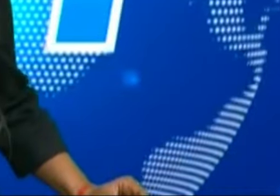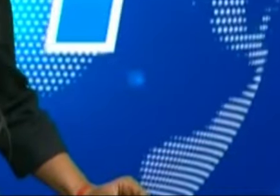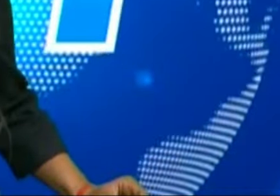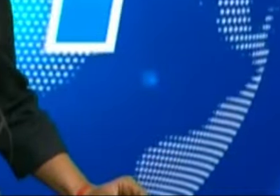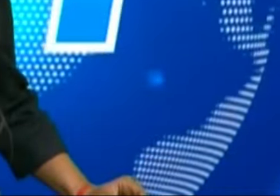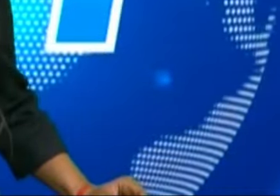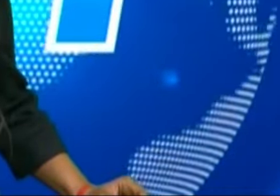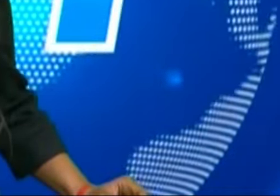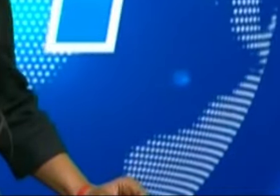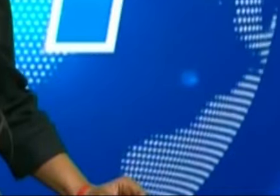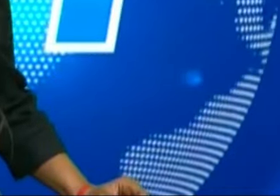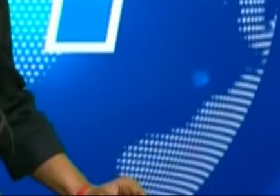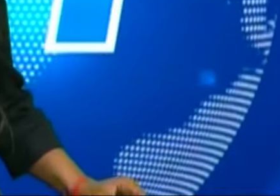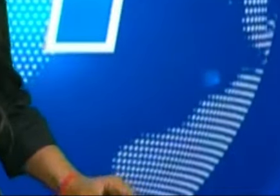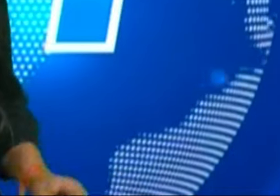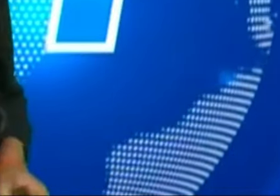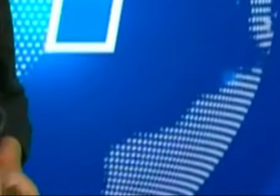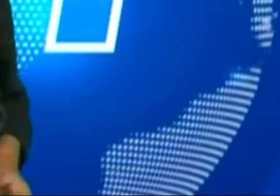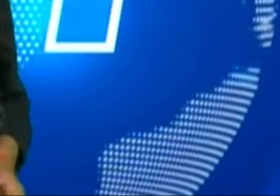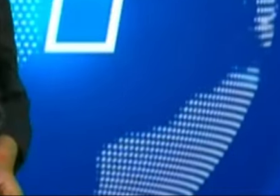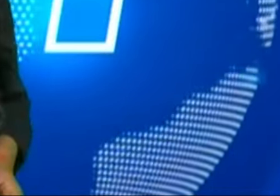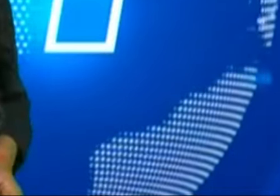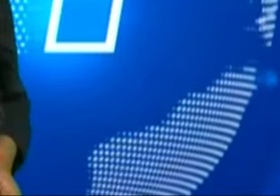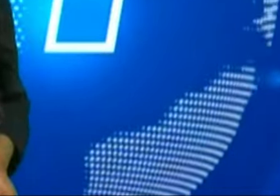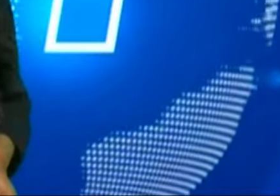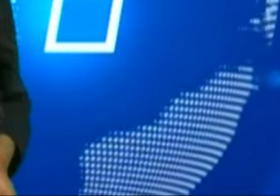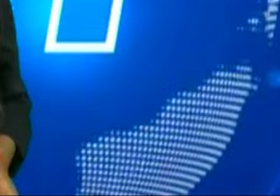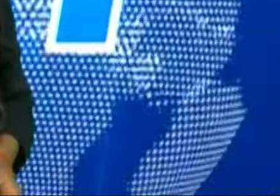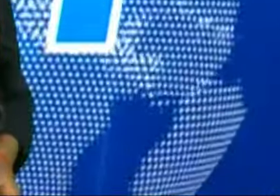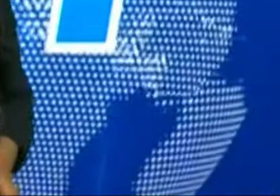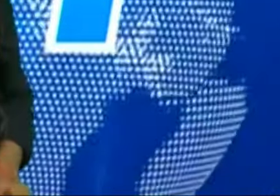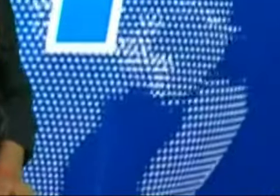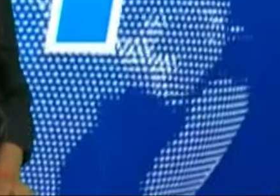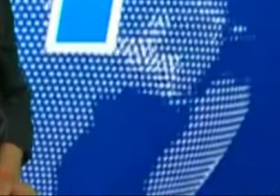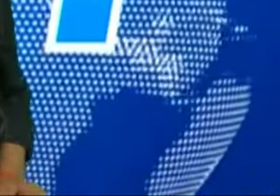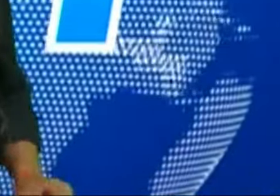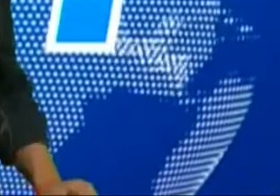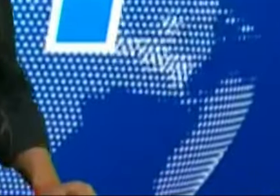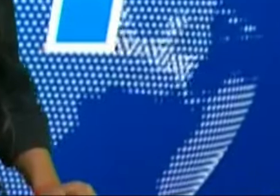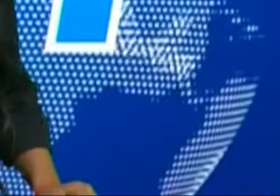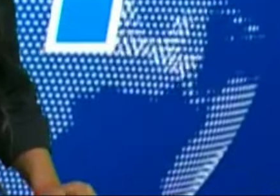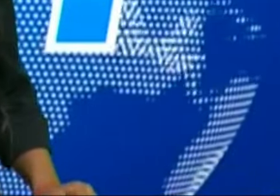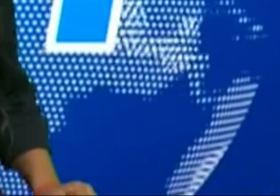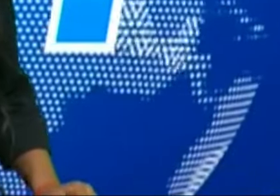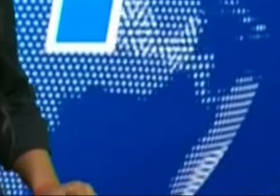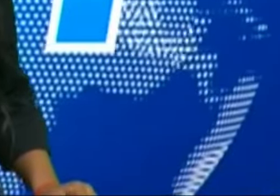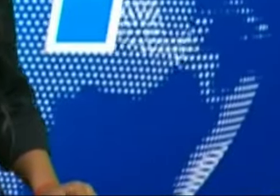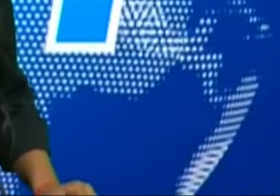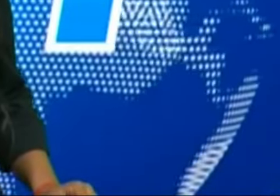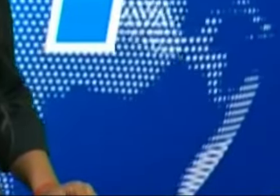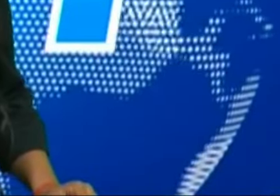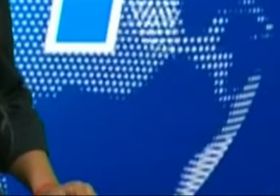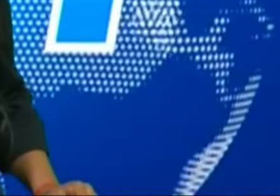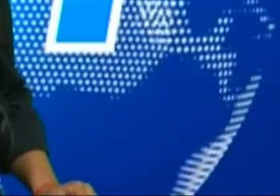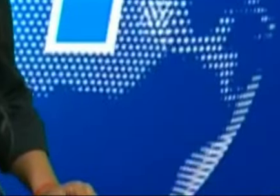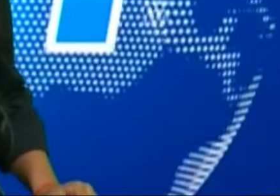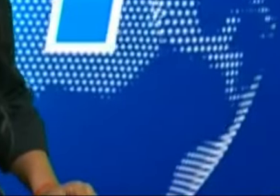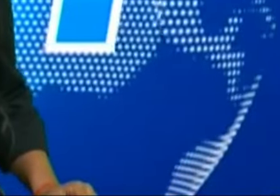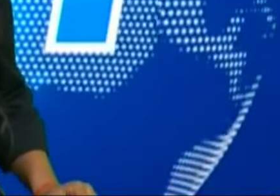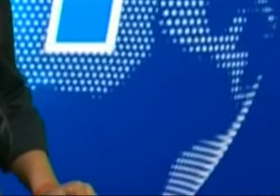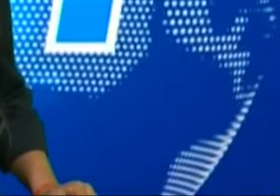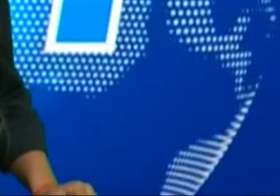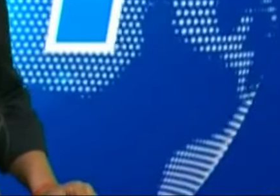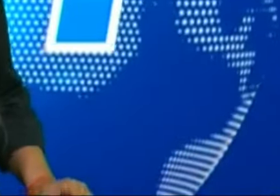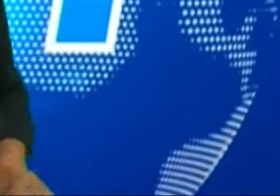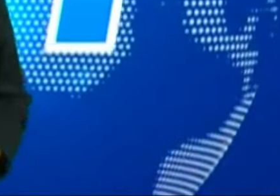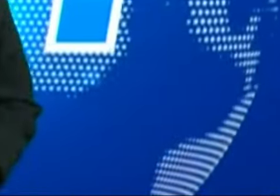Les personnels du PDDRCS s'adaptent au contexte pour un rendement optimal dans l'accomplissement de leur mission de